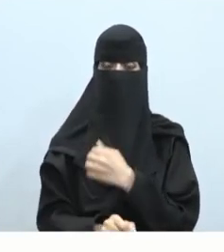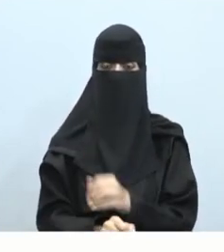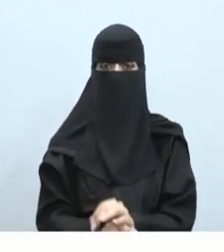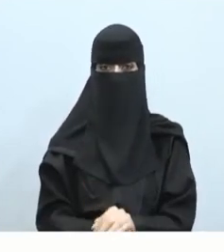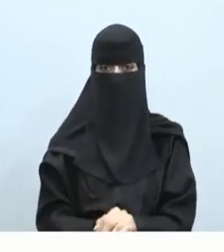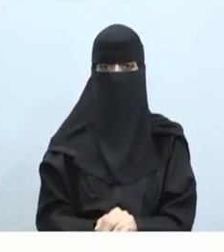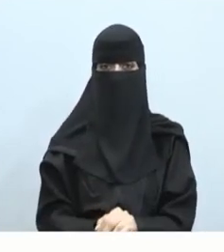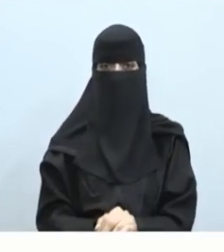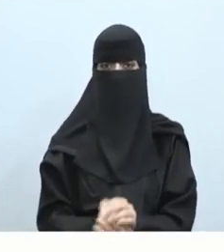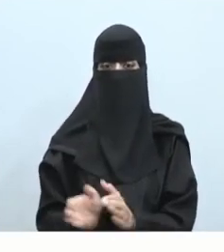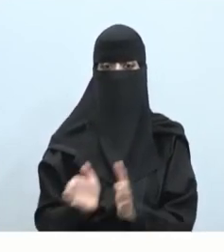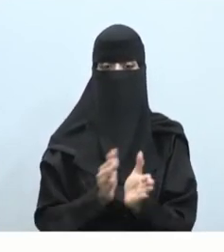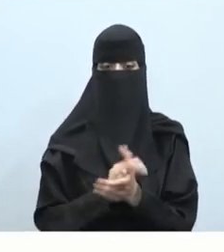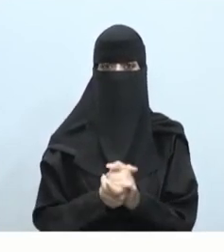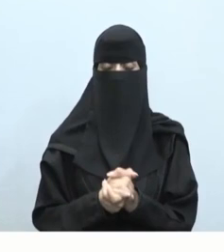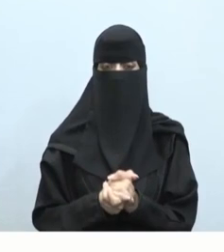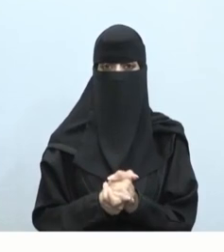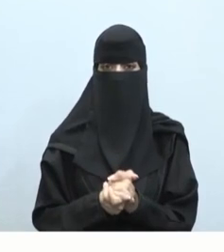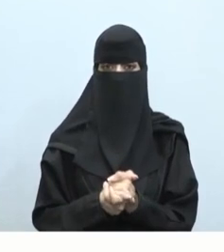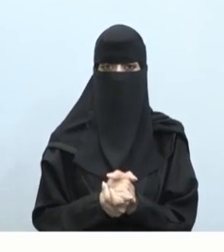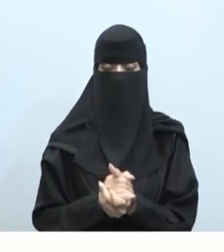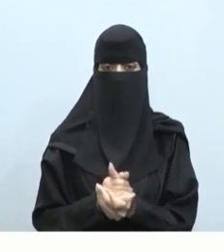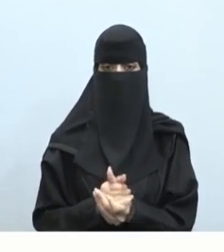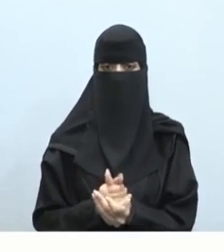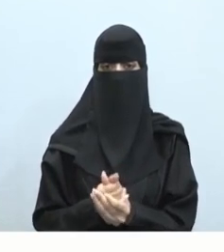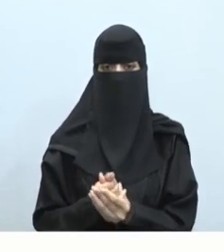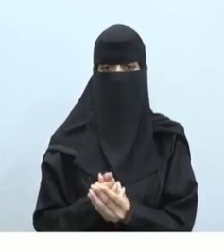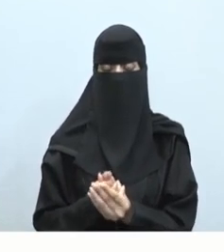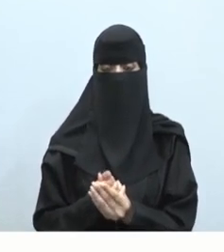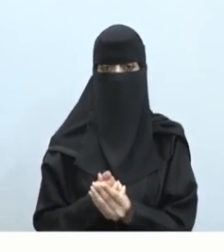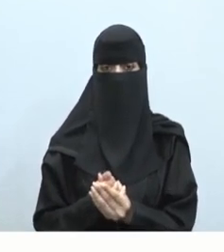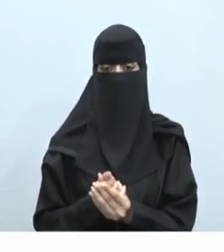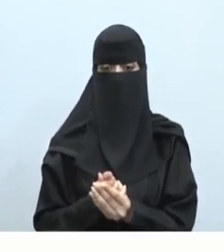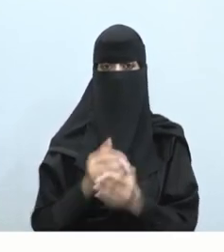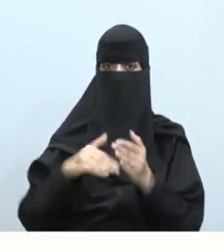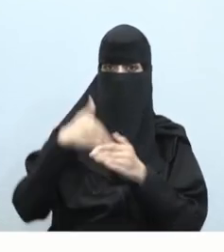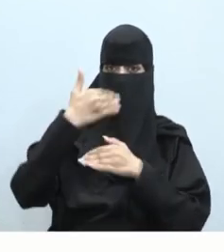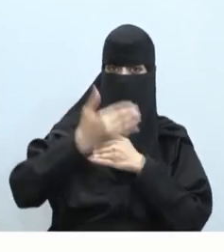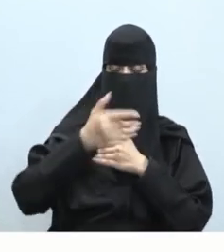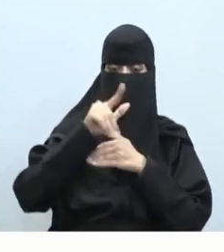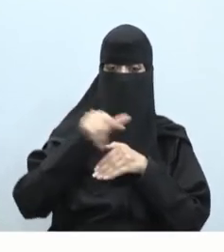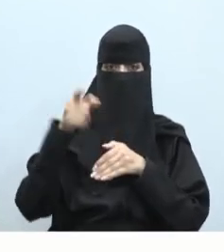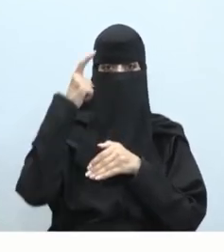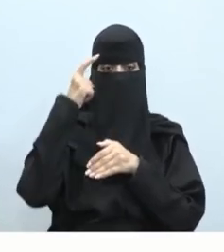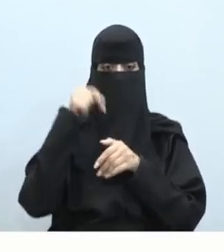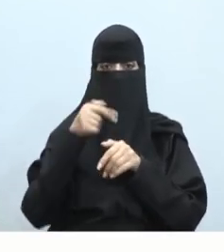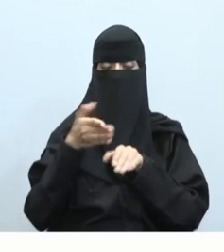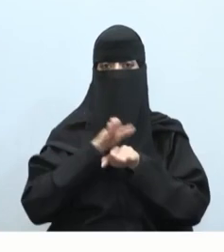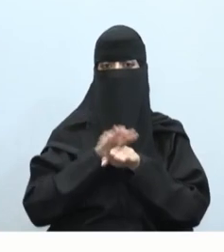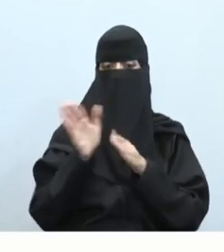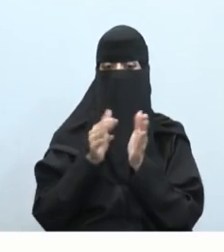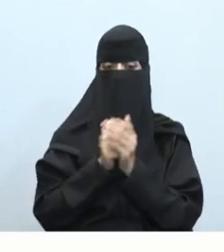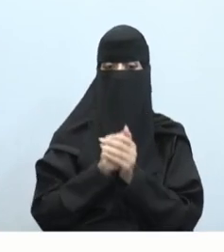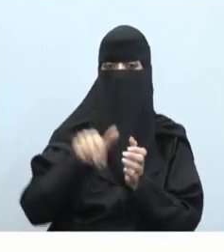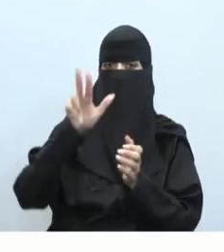المسمى احسنتم ابنائي وبناتي يا طلاب ممتازين بعد ذلك تعرفنا على السدم